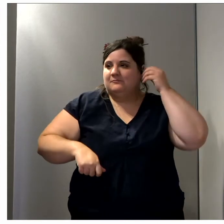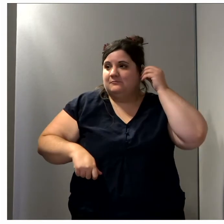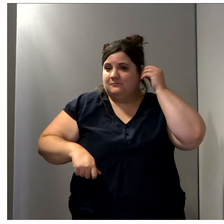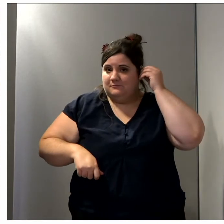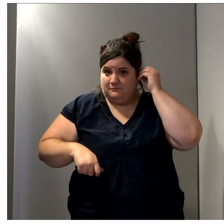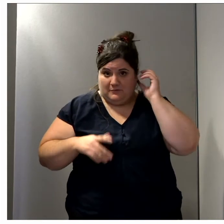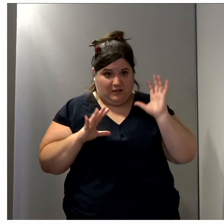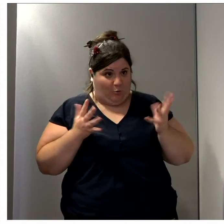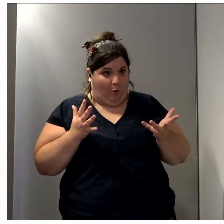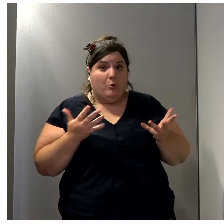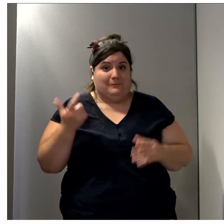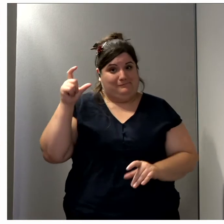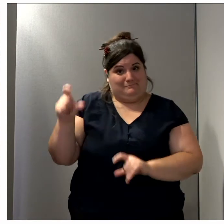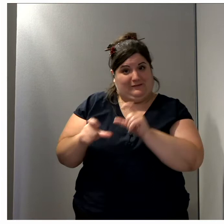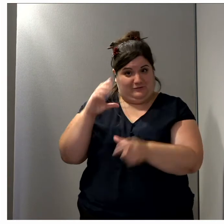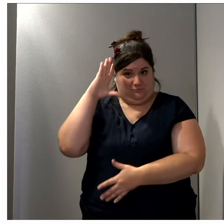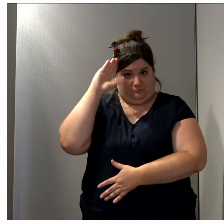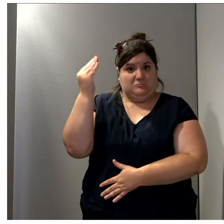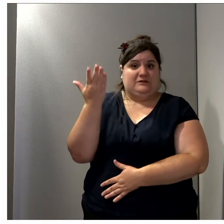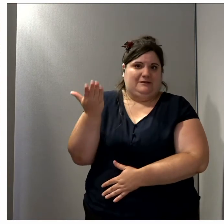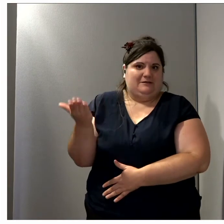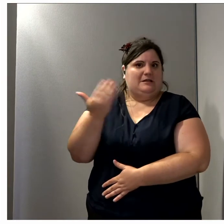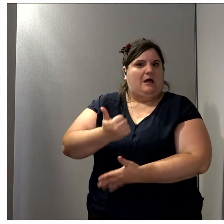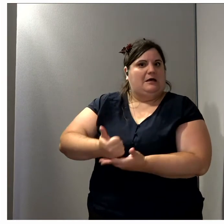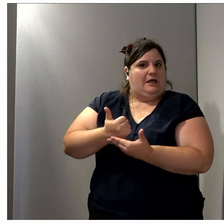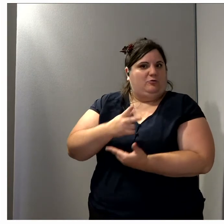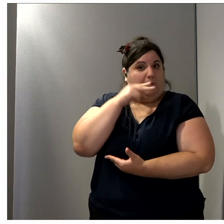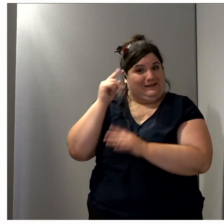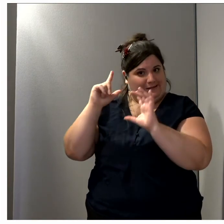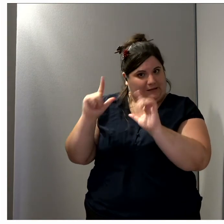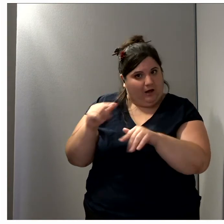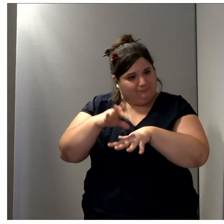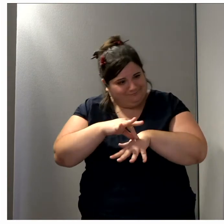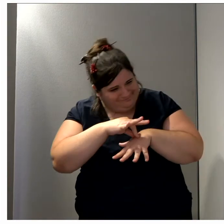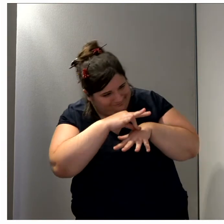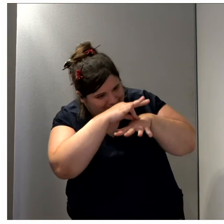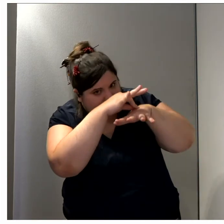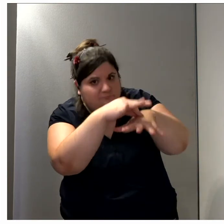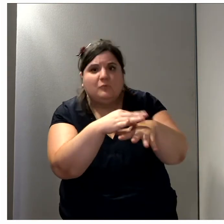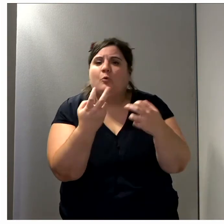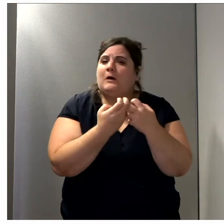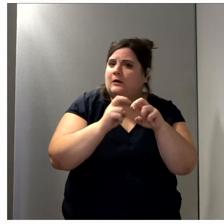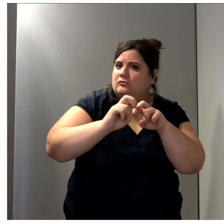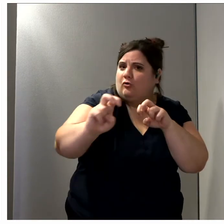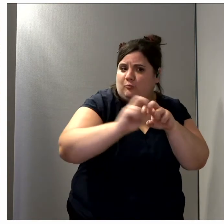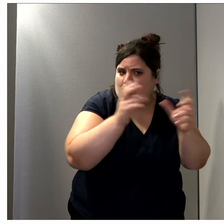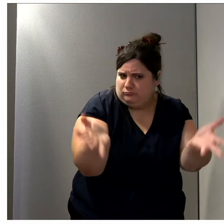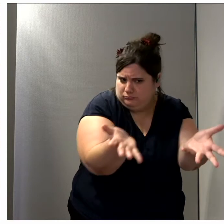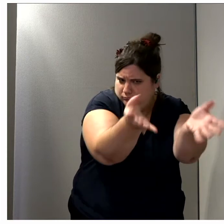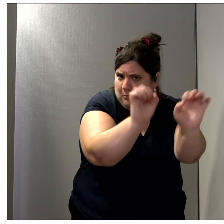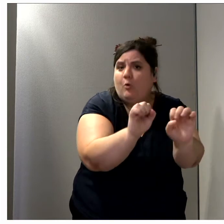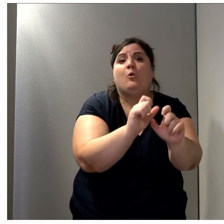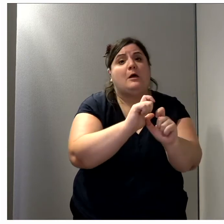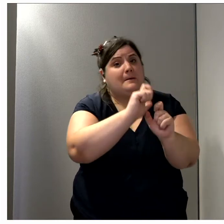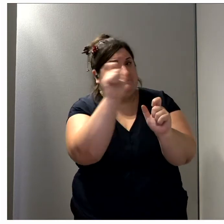Sans aide humaine, rien n'est possible. Il a fallu qu'un auxiliaire de vie l'accompagne dans un transport en commun, puis